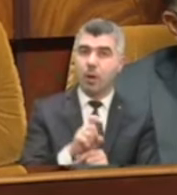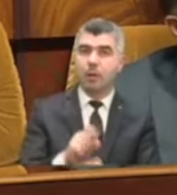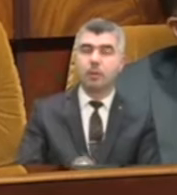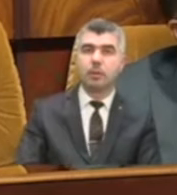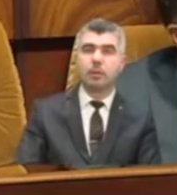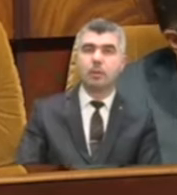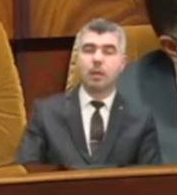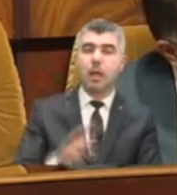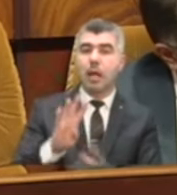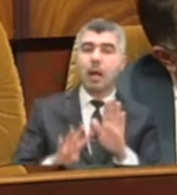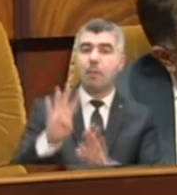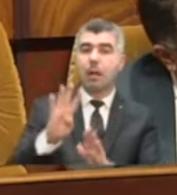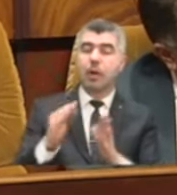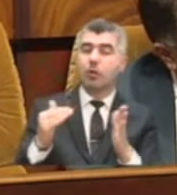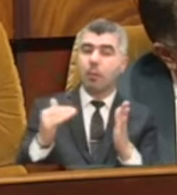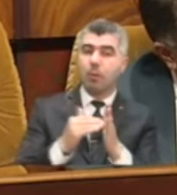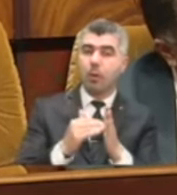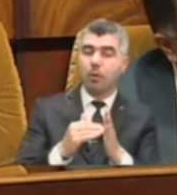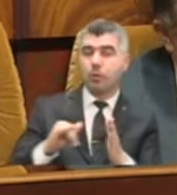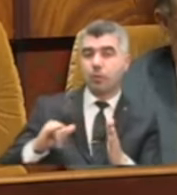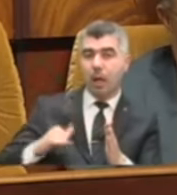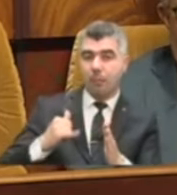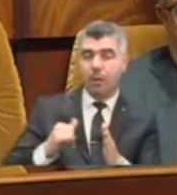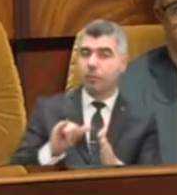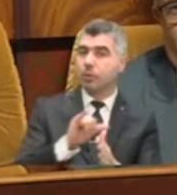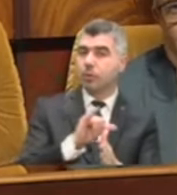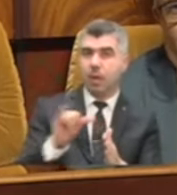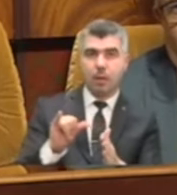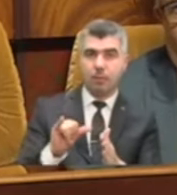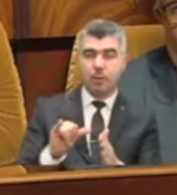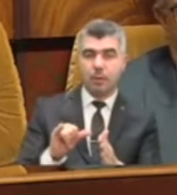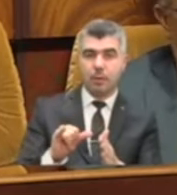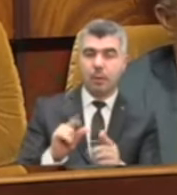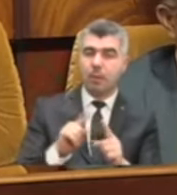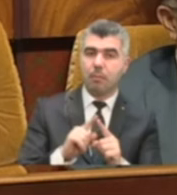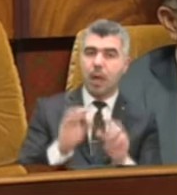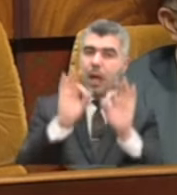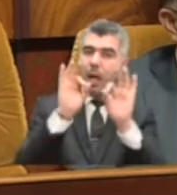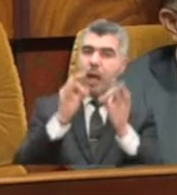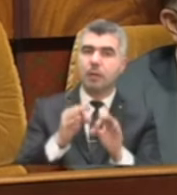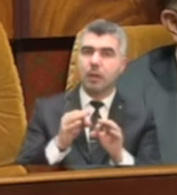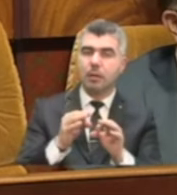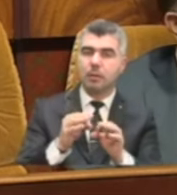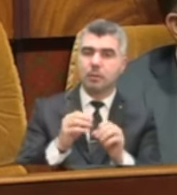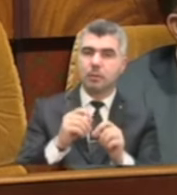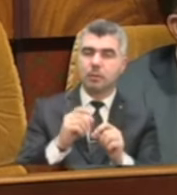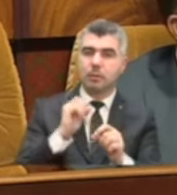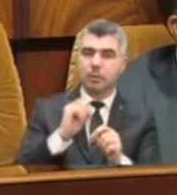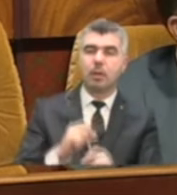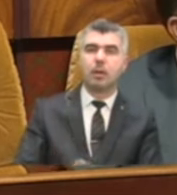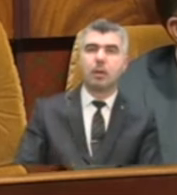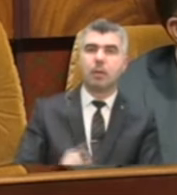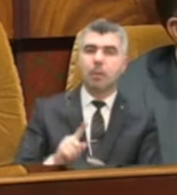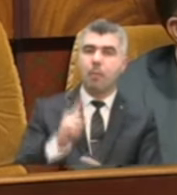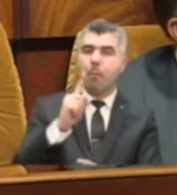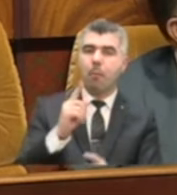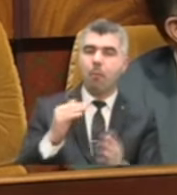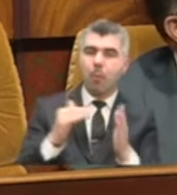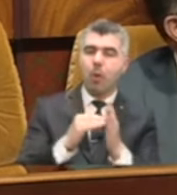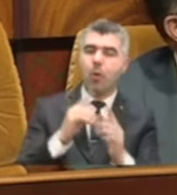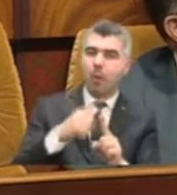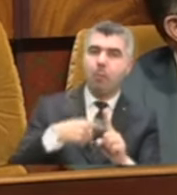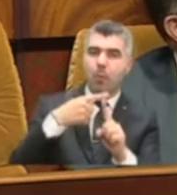ب 14 مليون نتاع الشباب، راه كاين فقط واحد العدد اللي كثر طبعا من المليون